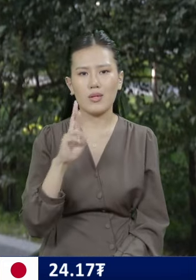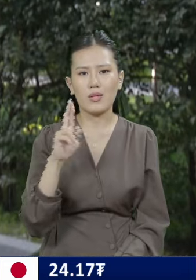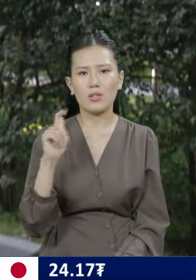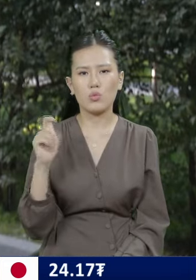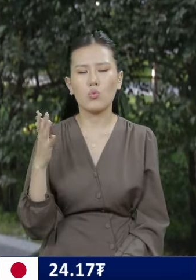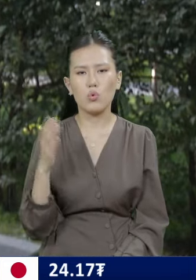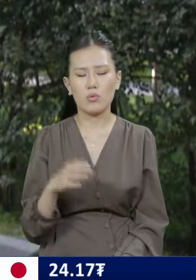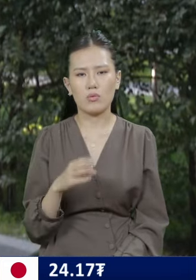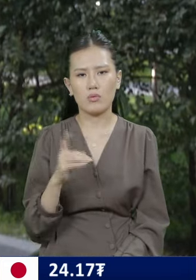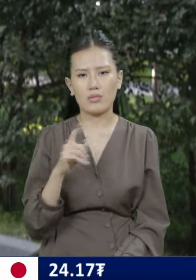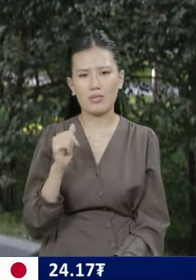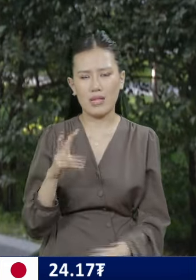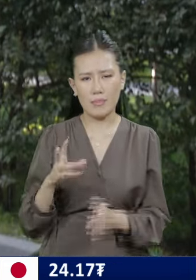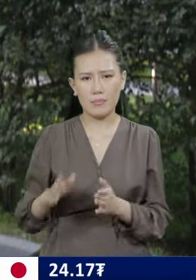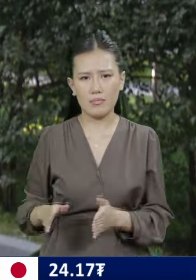ага. Тэгэхээр ингээд